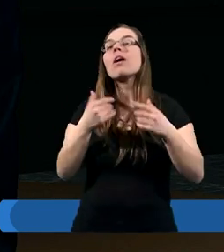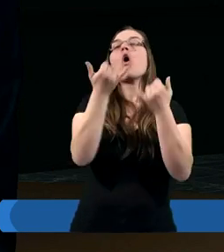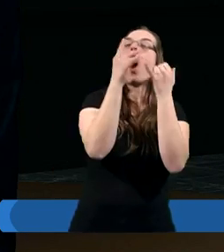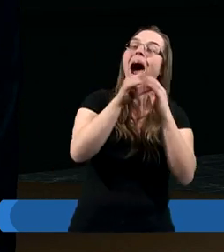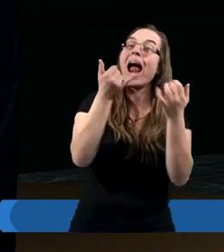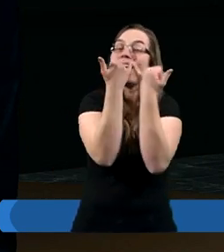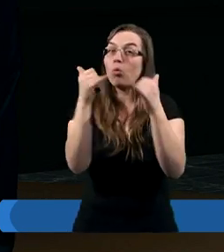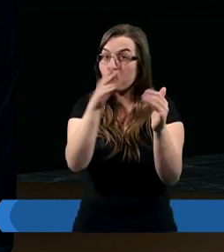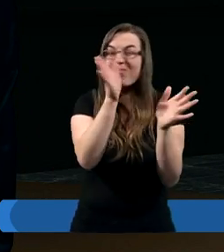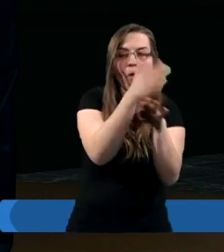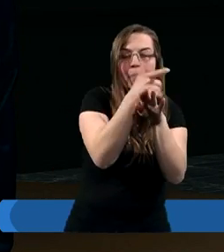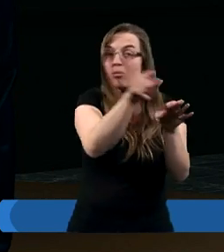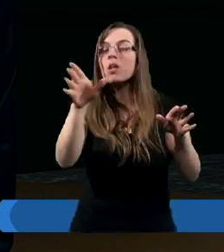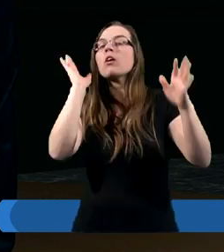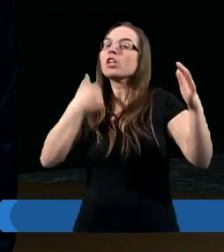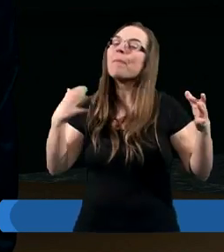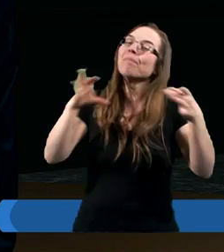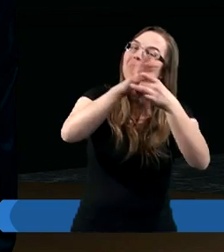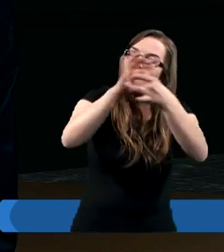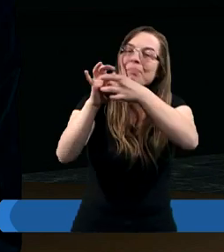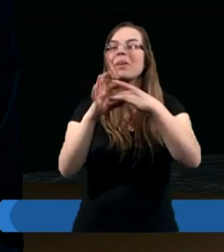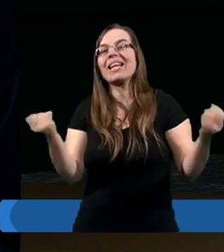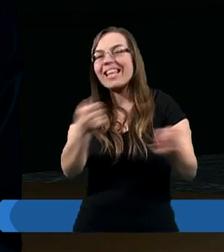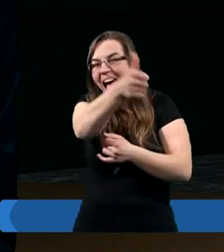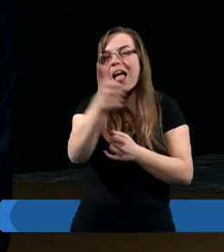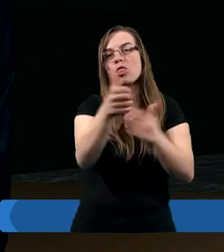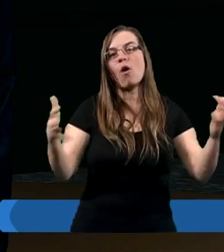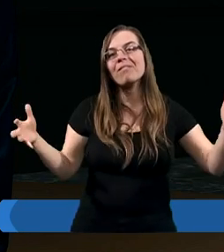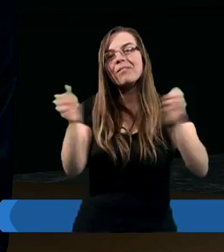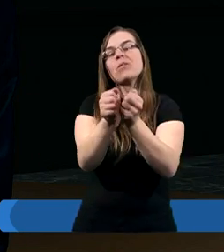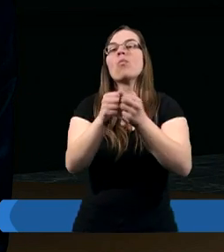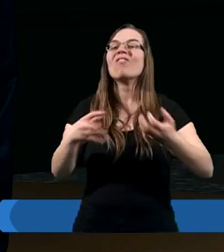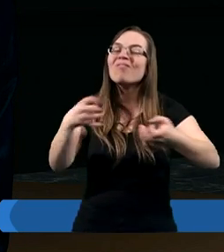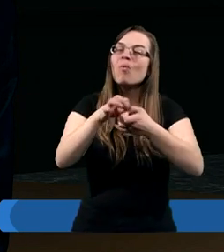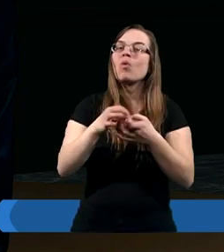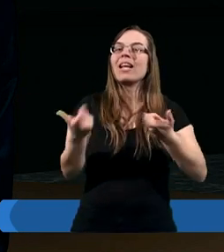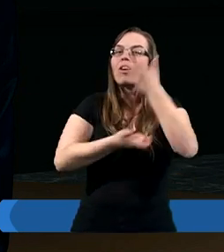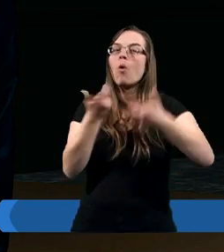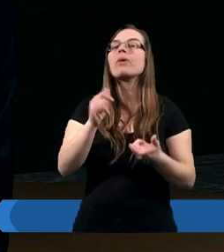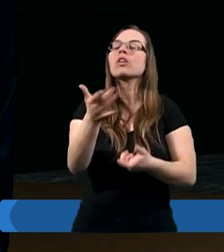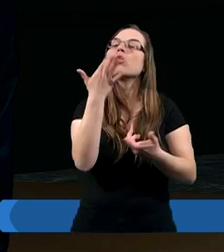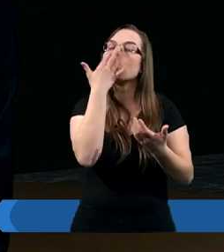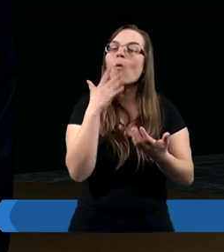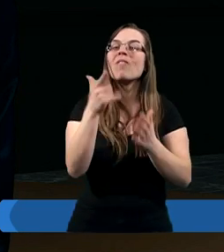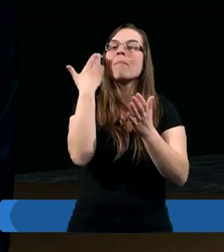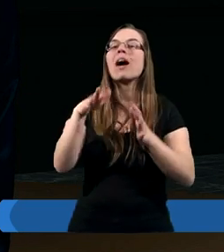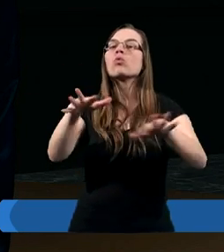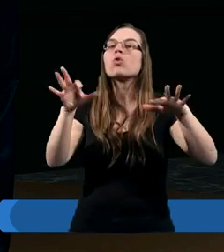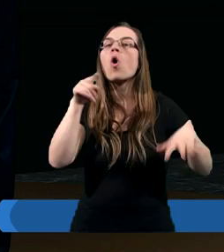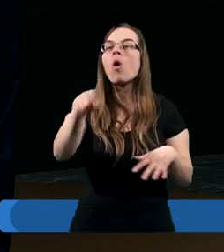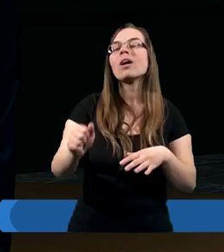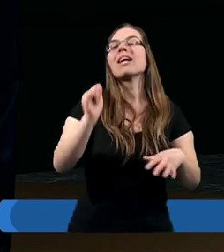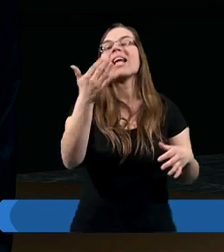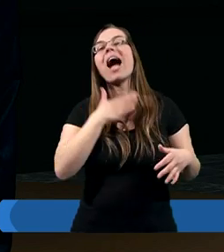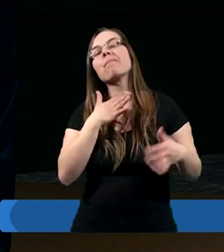wy bądźcie jedno. Apostoł Paweł w swoim liście przecież mówi bardzo dużo o tym, że mamy być